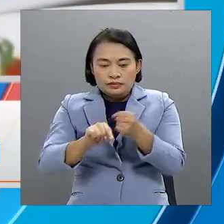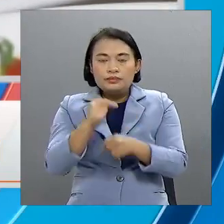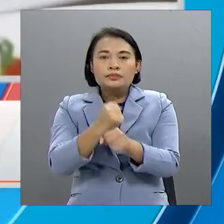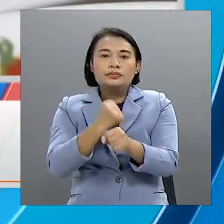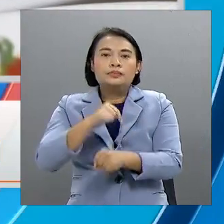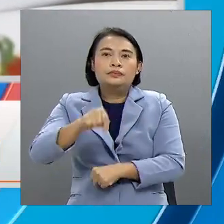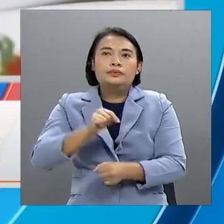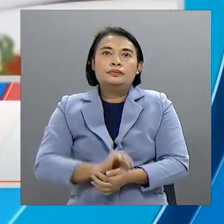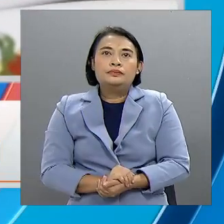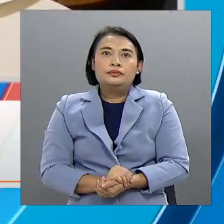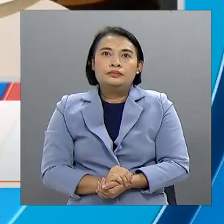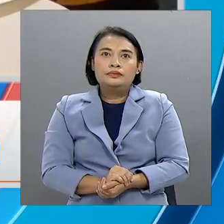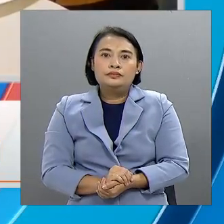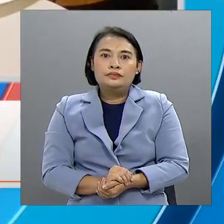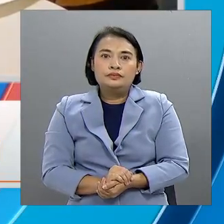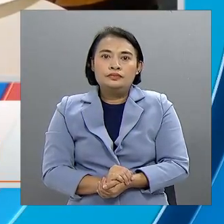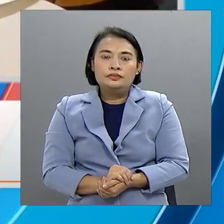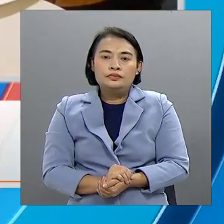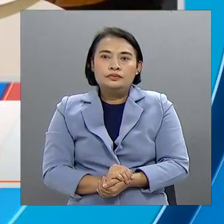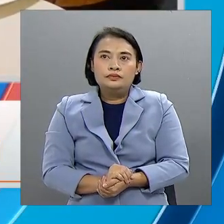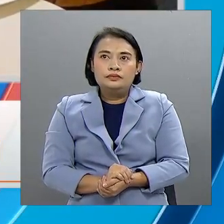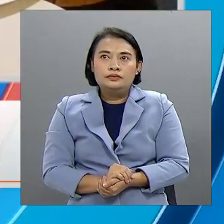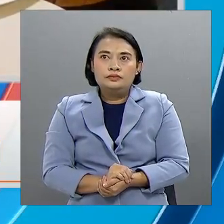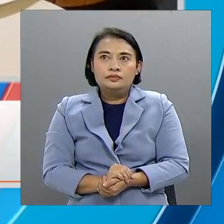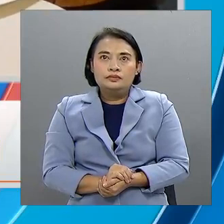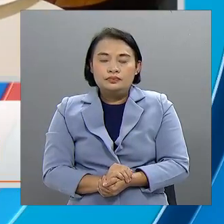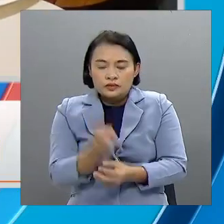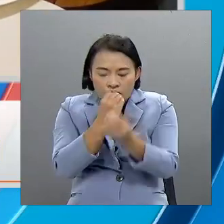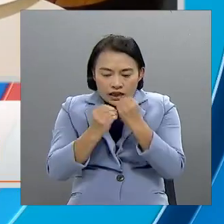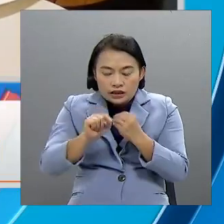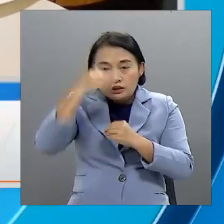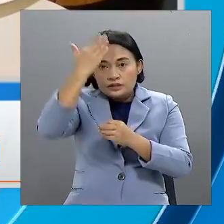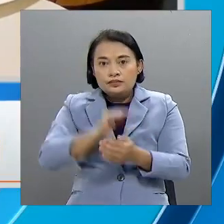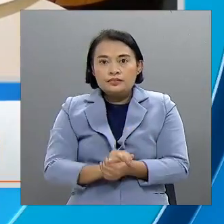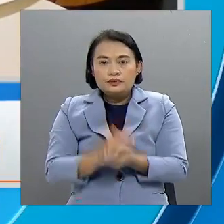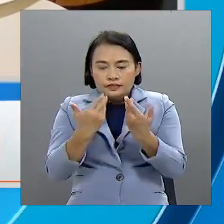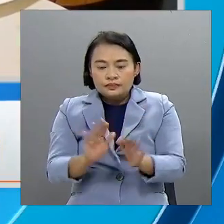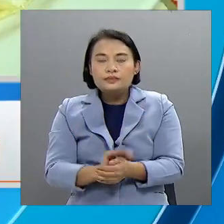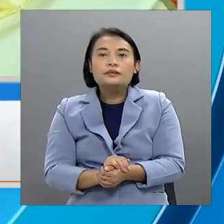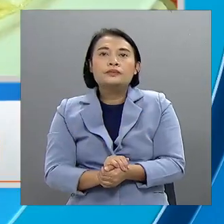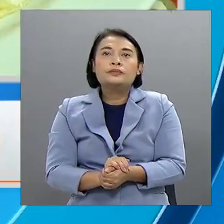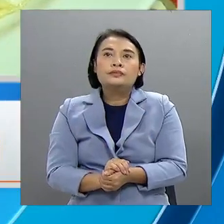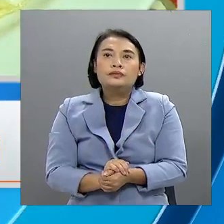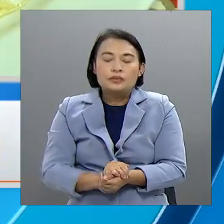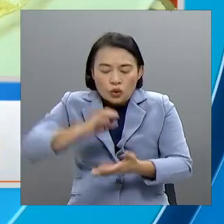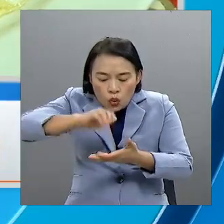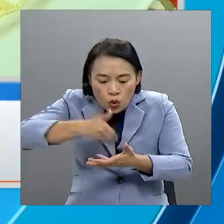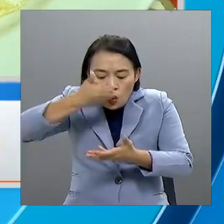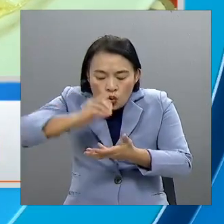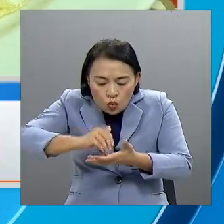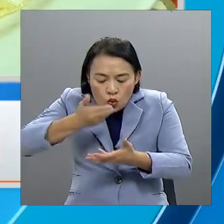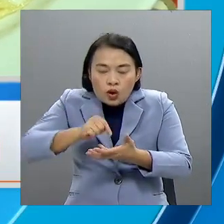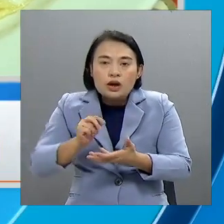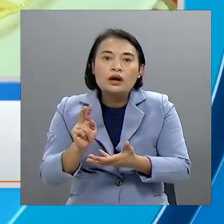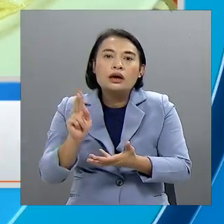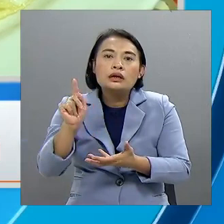พอปี เ ซอร ์เป็นอาหารเรียกน้ำย่อยก่อนตามมาก็อย่างจะเป็นพวกซุปที่นิยมกัน เขียวหวาน ต้มข่าไ